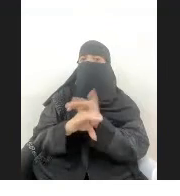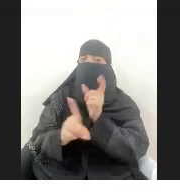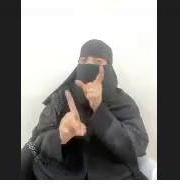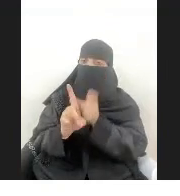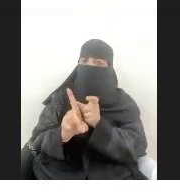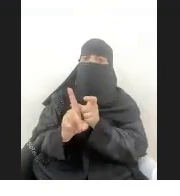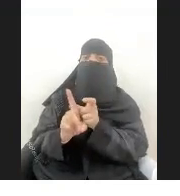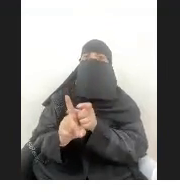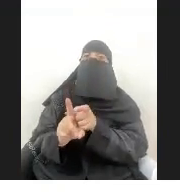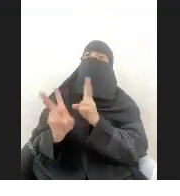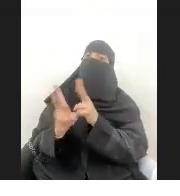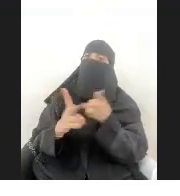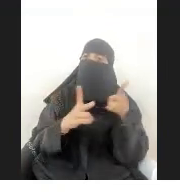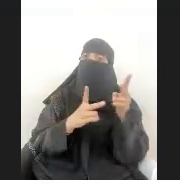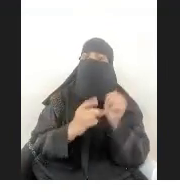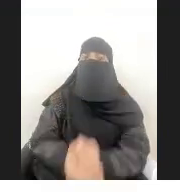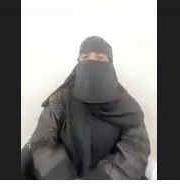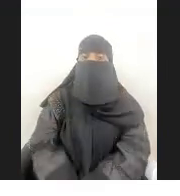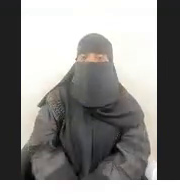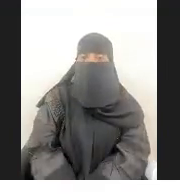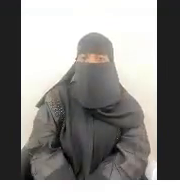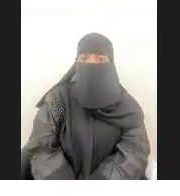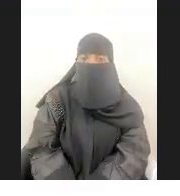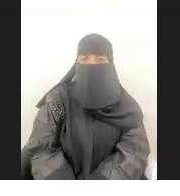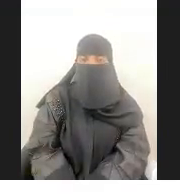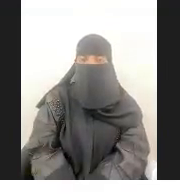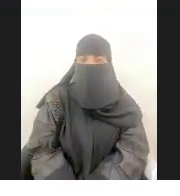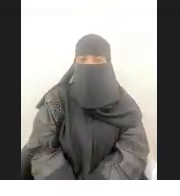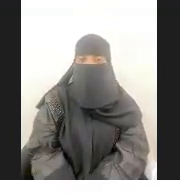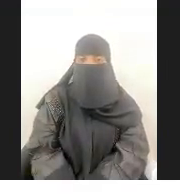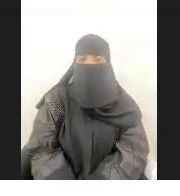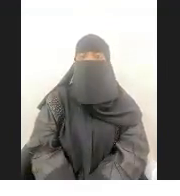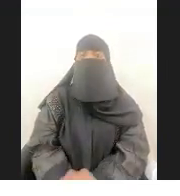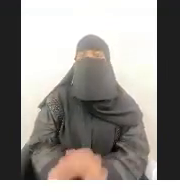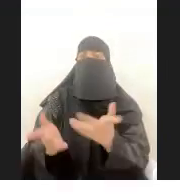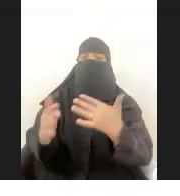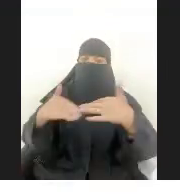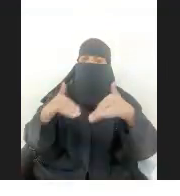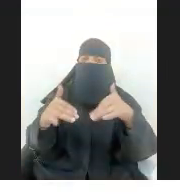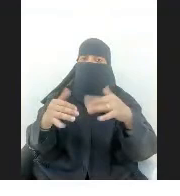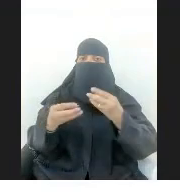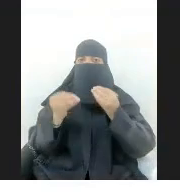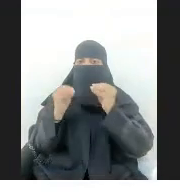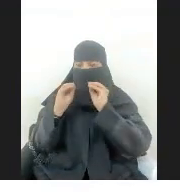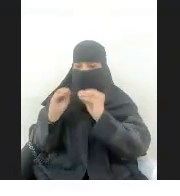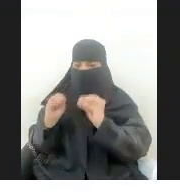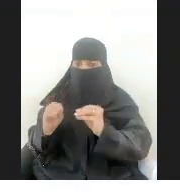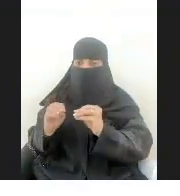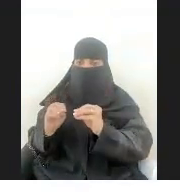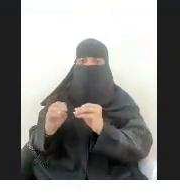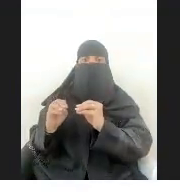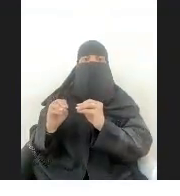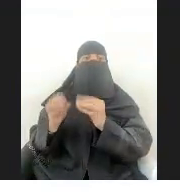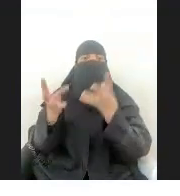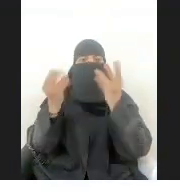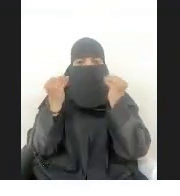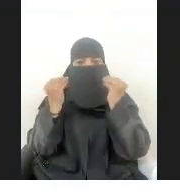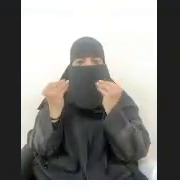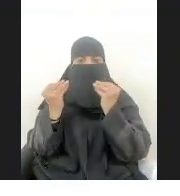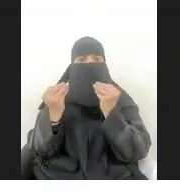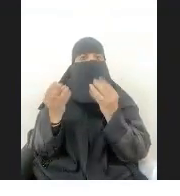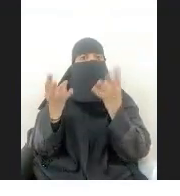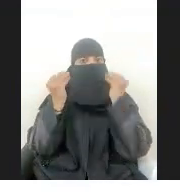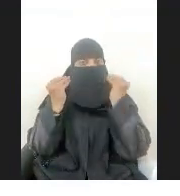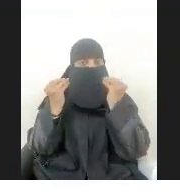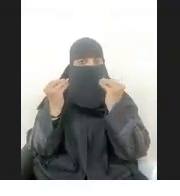المدمج. Teaching and learning، كيف طريقة التدريس والتعلم، التعلم والتعليم في